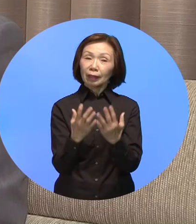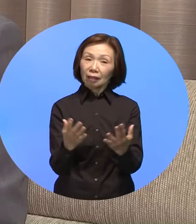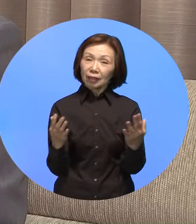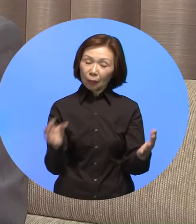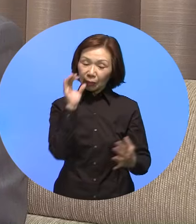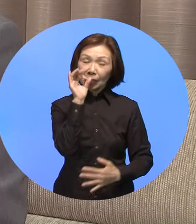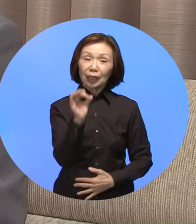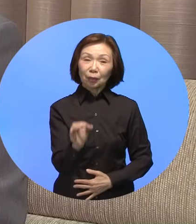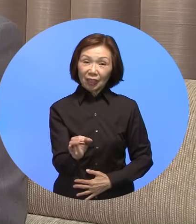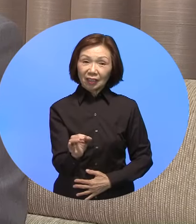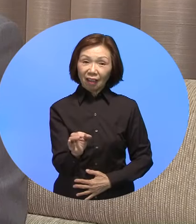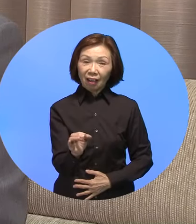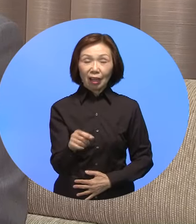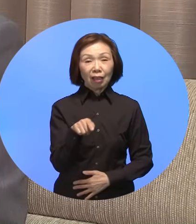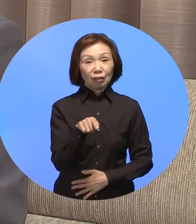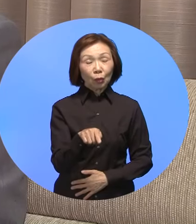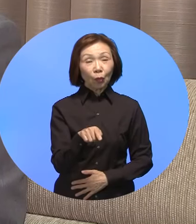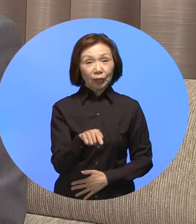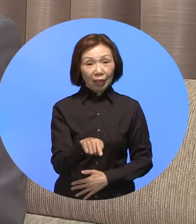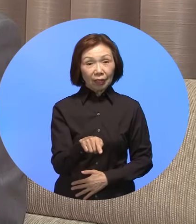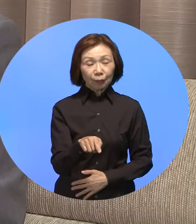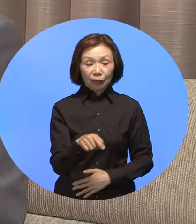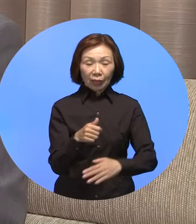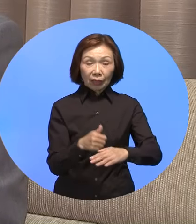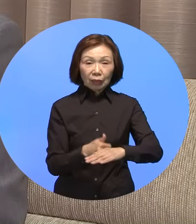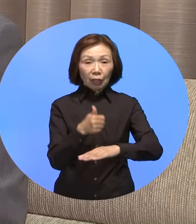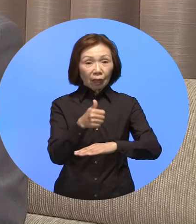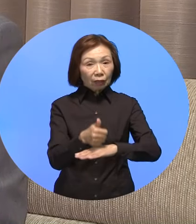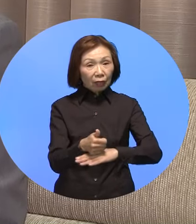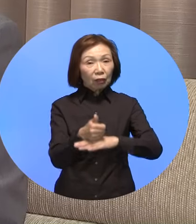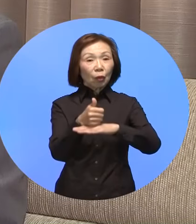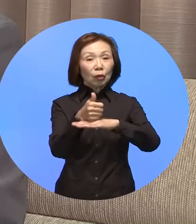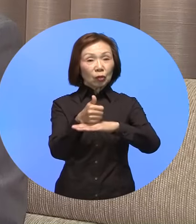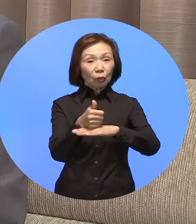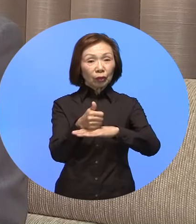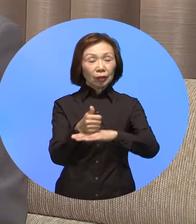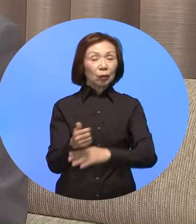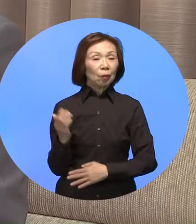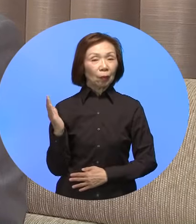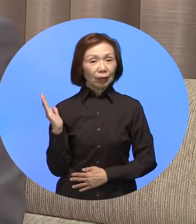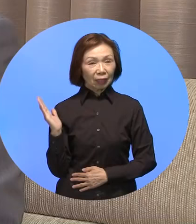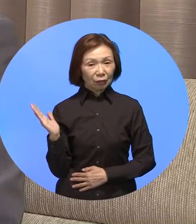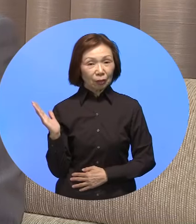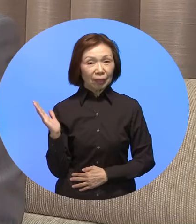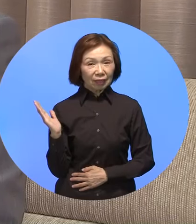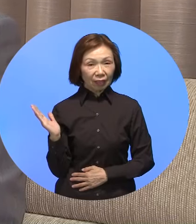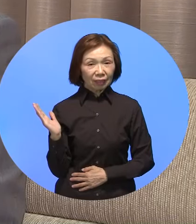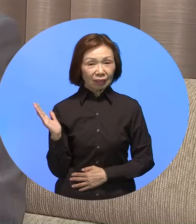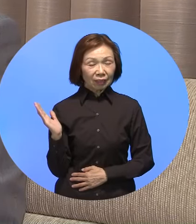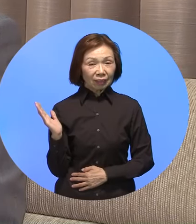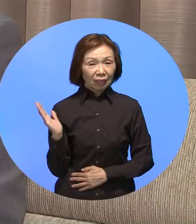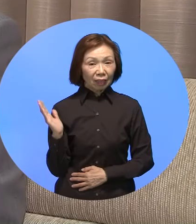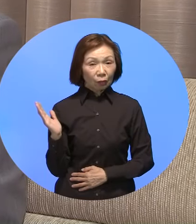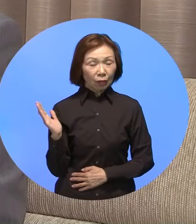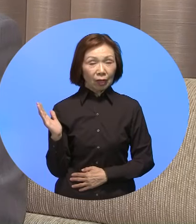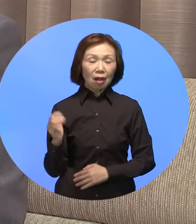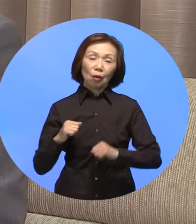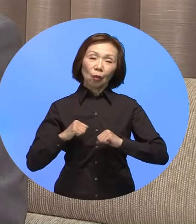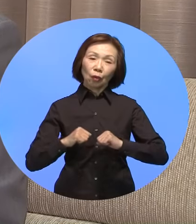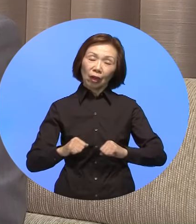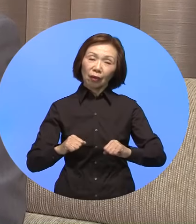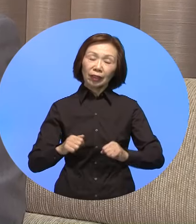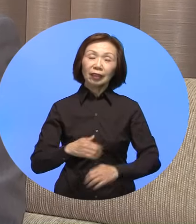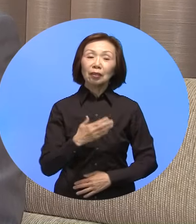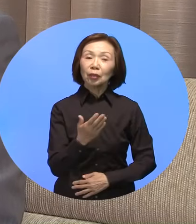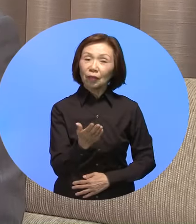てそこであの天皇の即位後の薬事なさいと言う行われたのではない